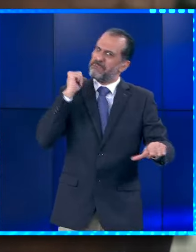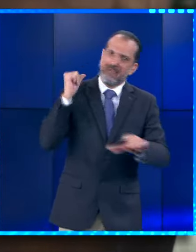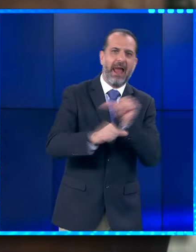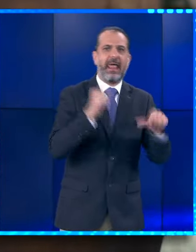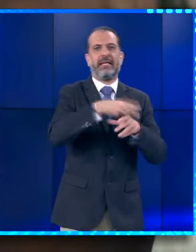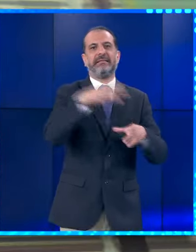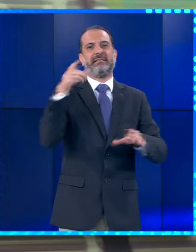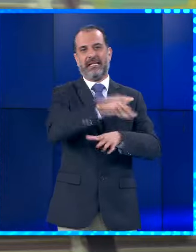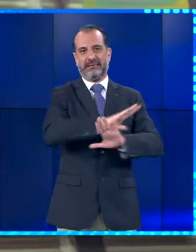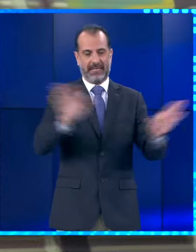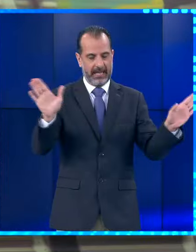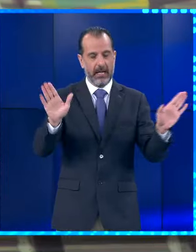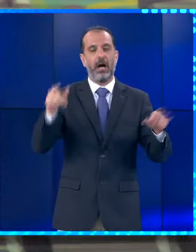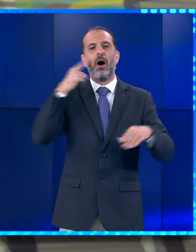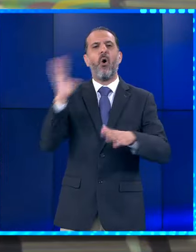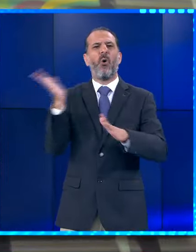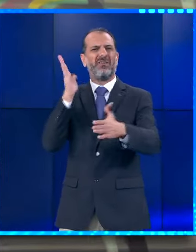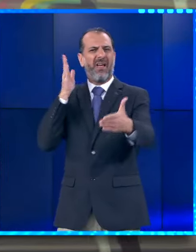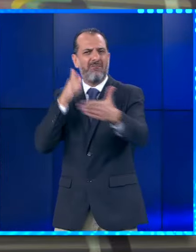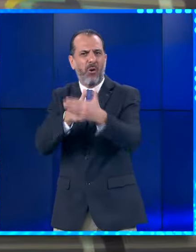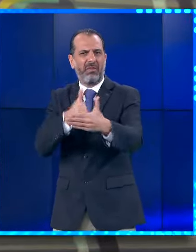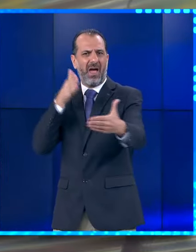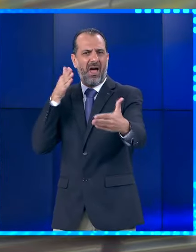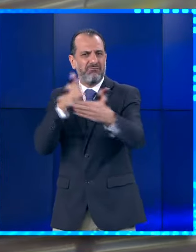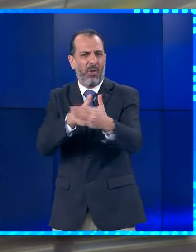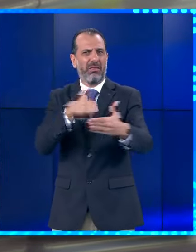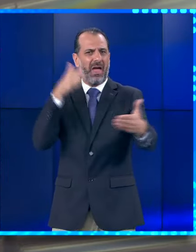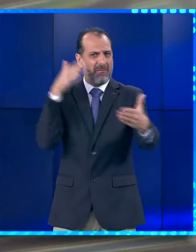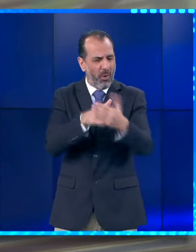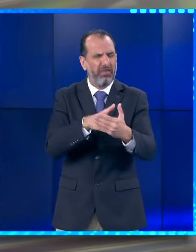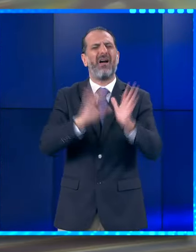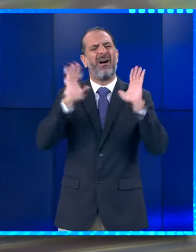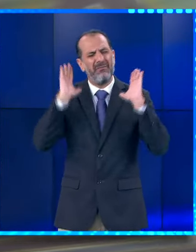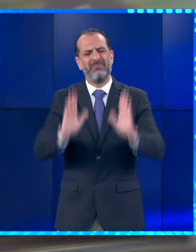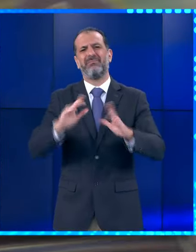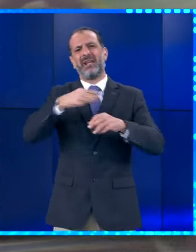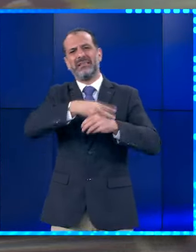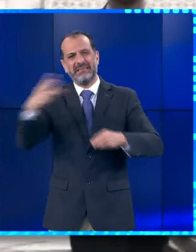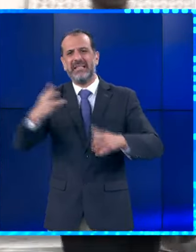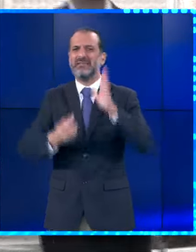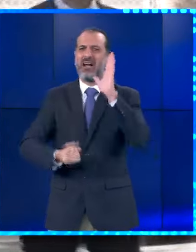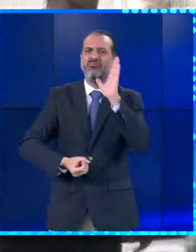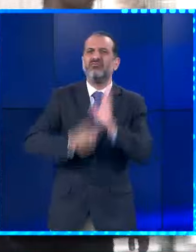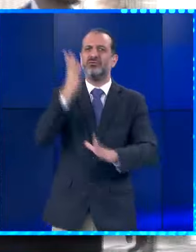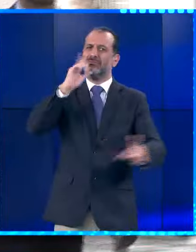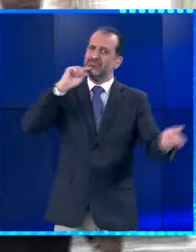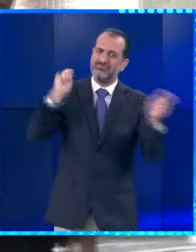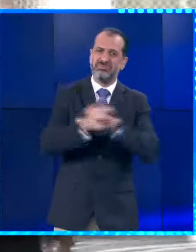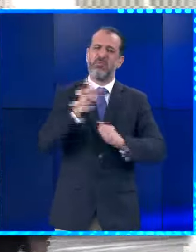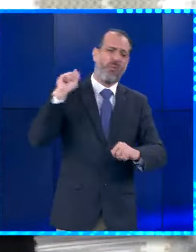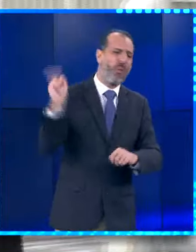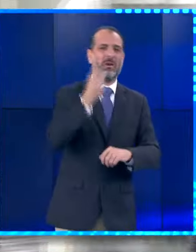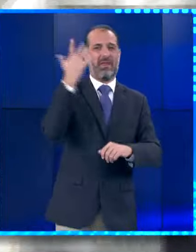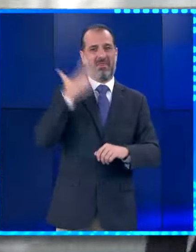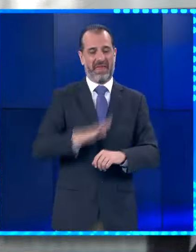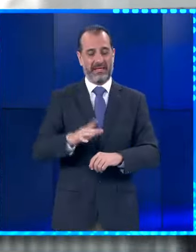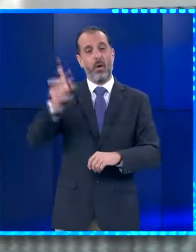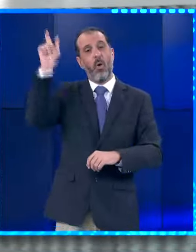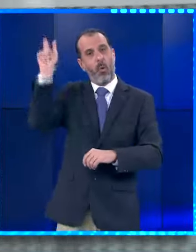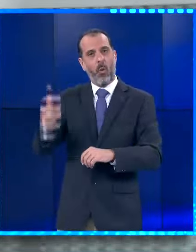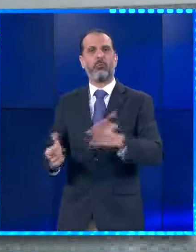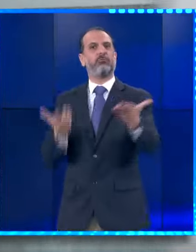ανανέωση. Όσα προσκόμματα και να βάλουν, η επιθυμία για έναν σύγχρονο ΣΥΡΙΖΑ είναι πιο δυνατή. Να θυμίσουμε ότι ο Στέφανος Κασελάκης κατέθεσε